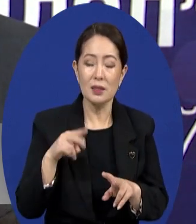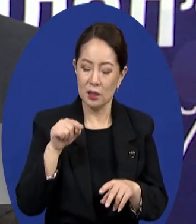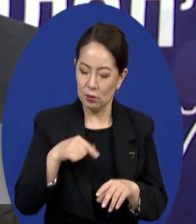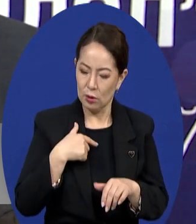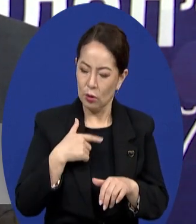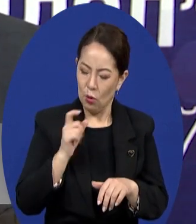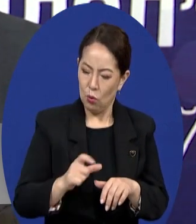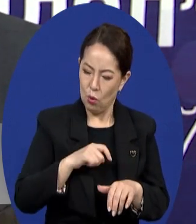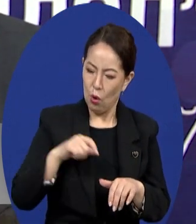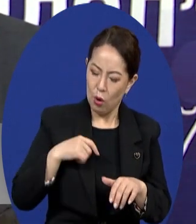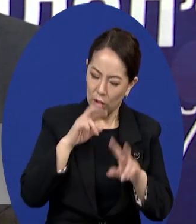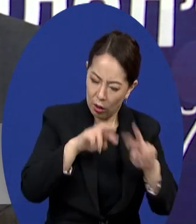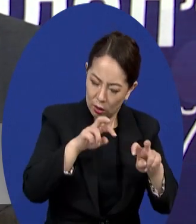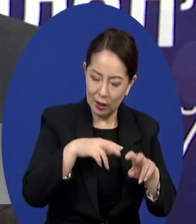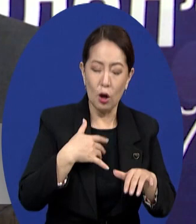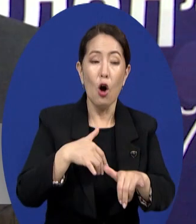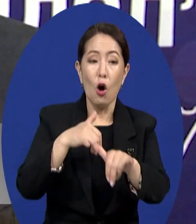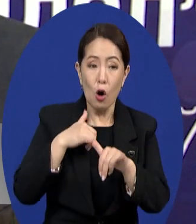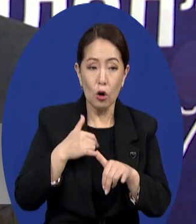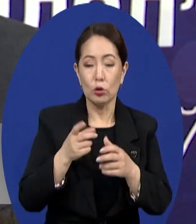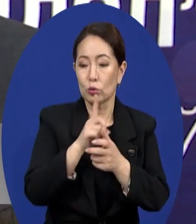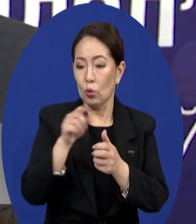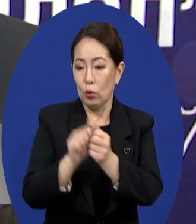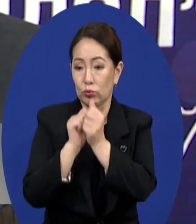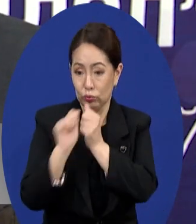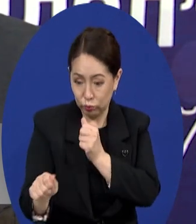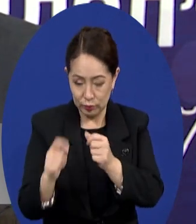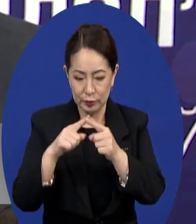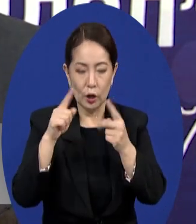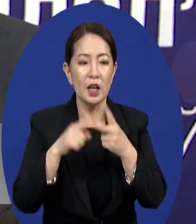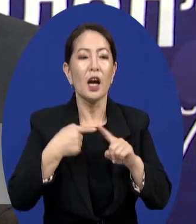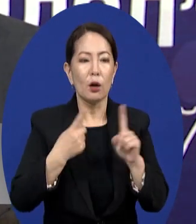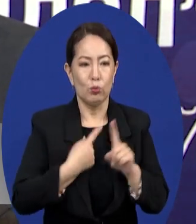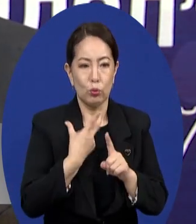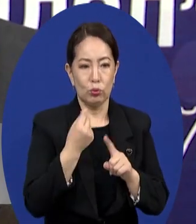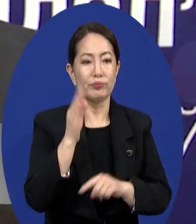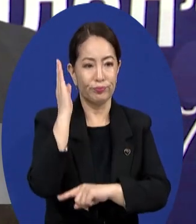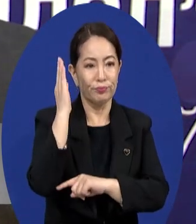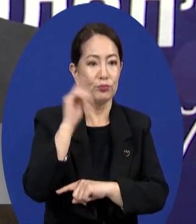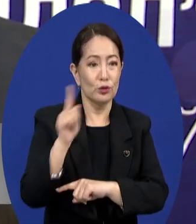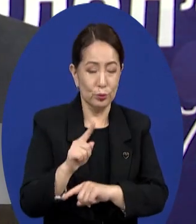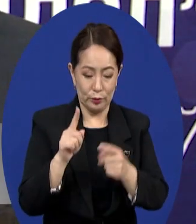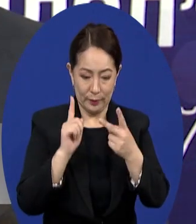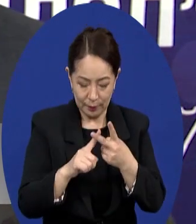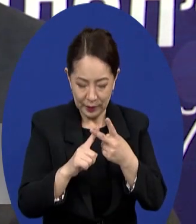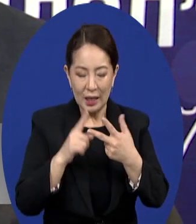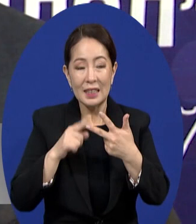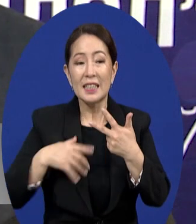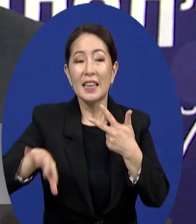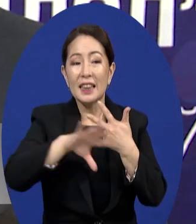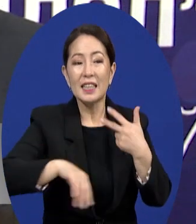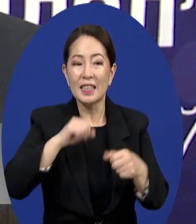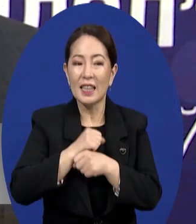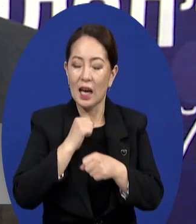тохирлоо бүрэн төлөх, хоёрдугаар өөрө гимрууга хүлэн зөвшөөрөөд, тийм ээ, гуравдугаар нийтийн албанд тодорхой хугацаанд ажиллах